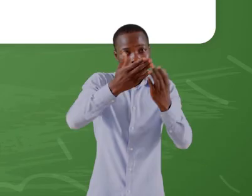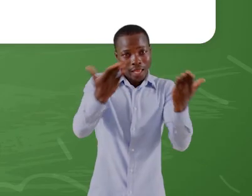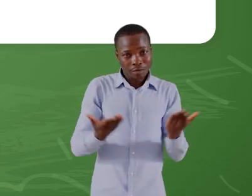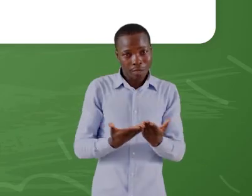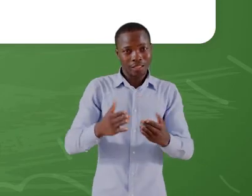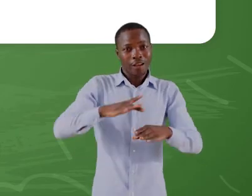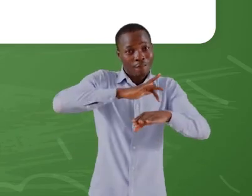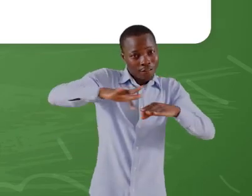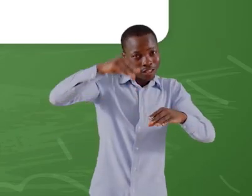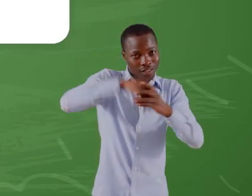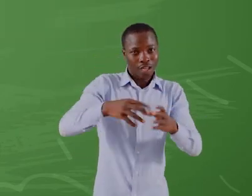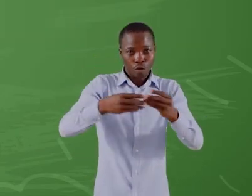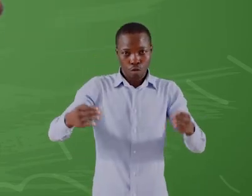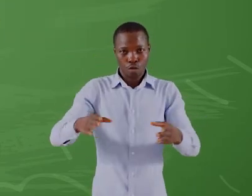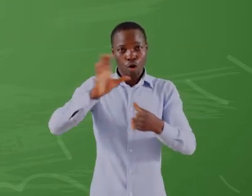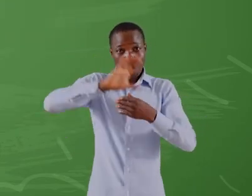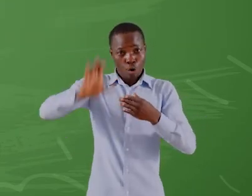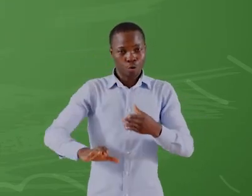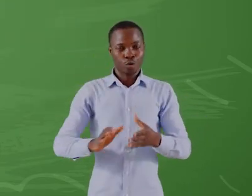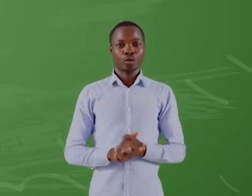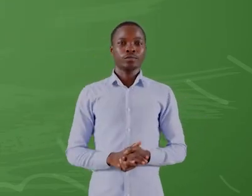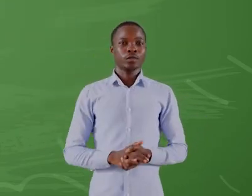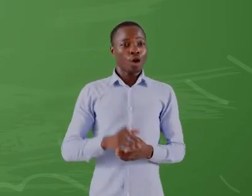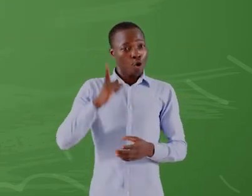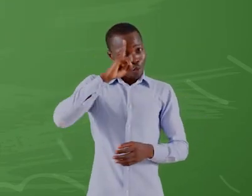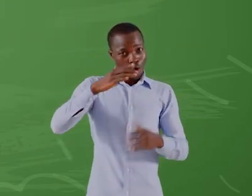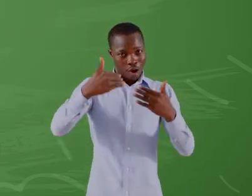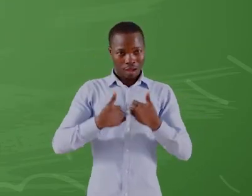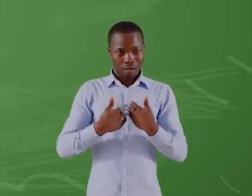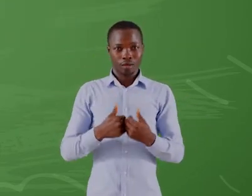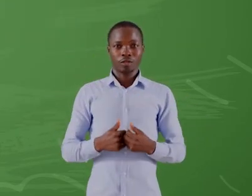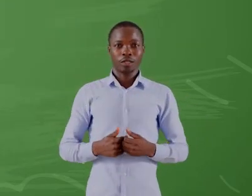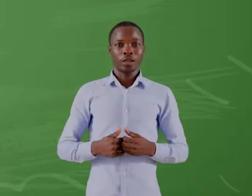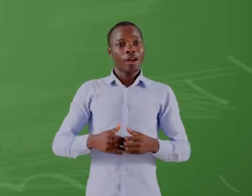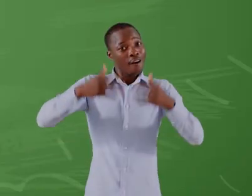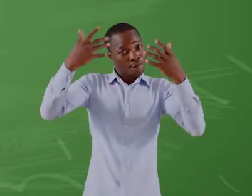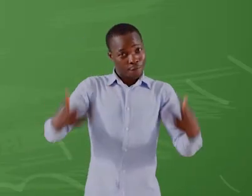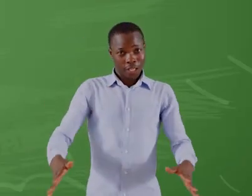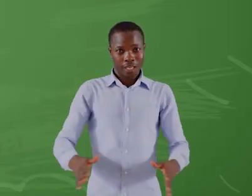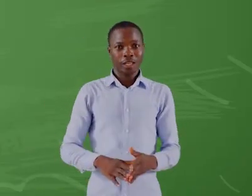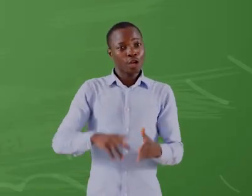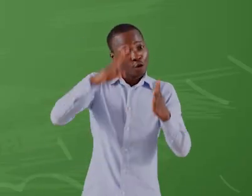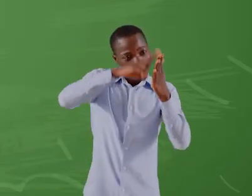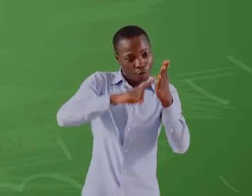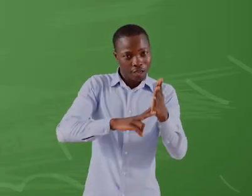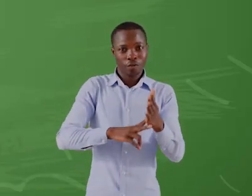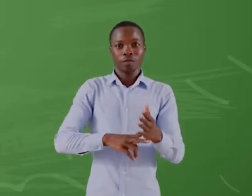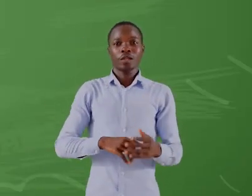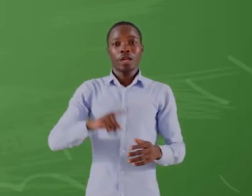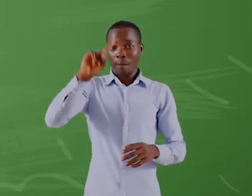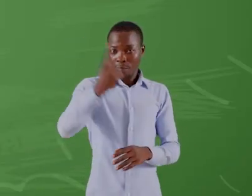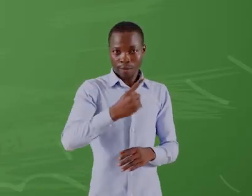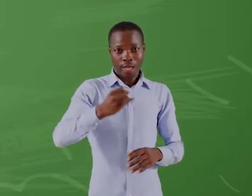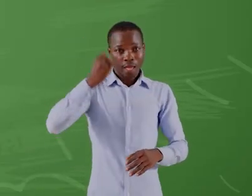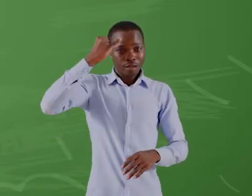En conclusion, pour avoir fini de vérifier la